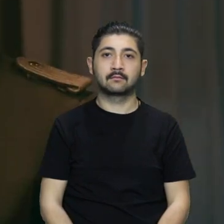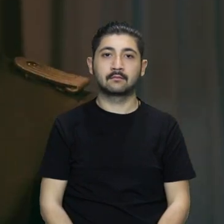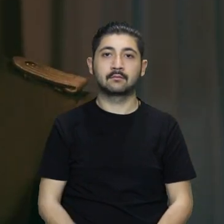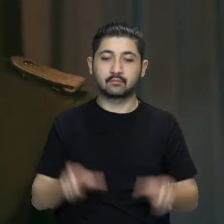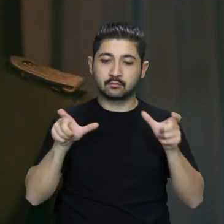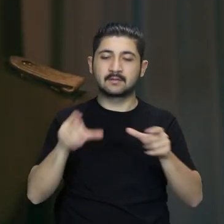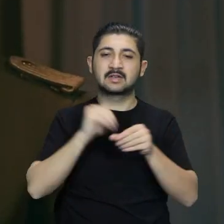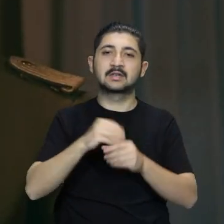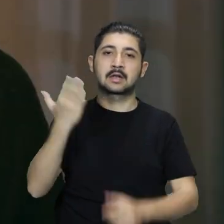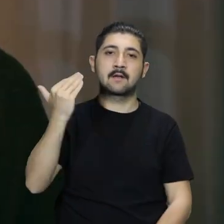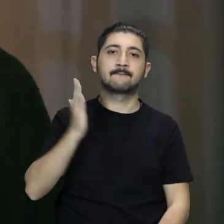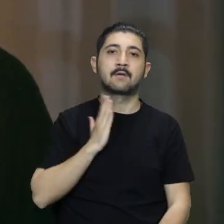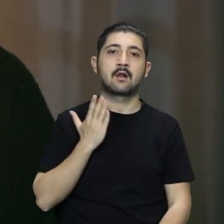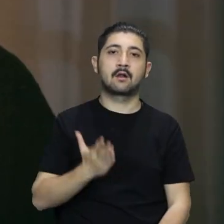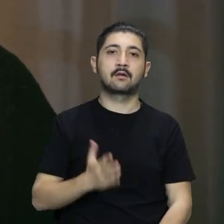Müdafaa için buraya geliyorlar.